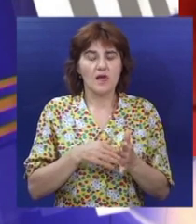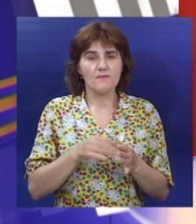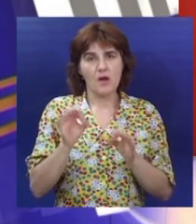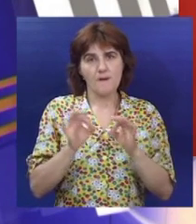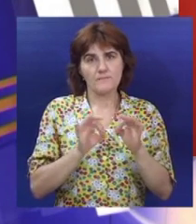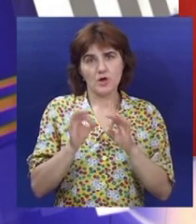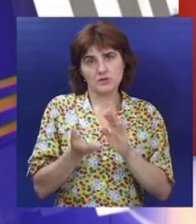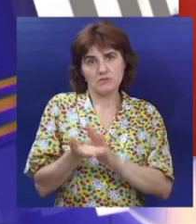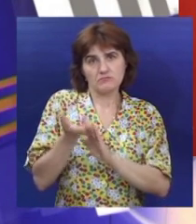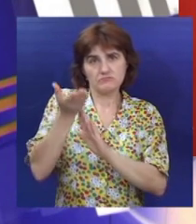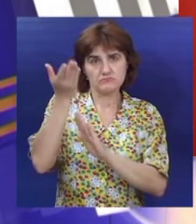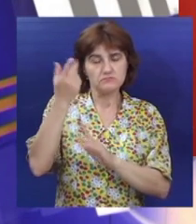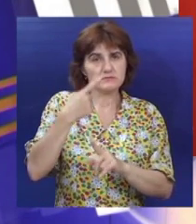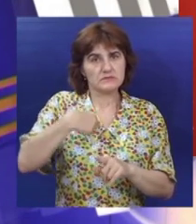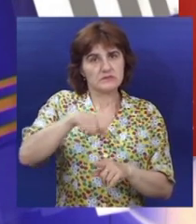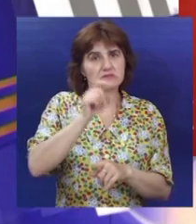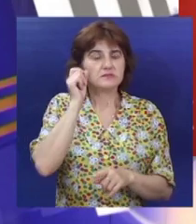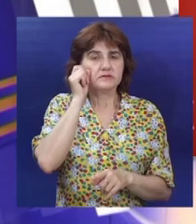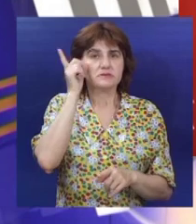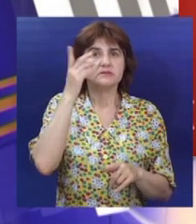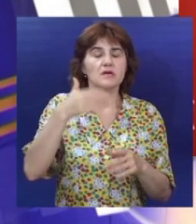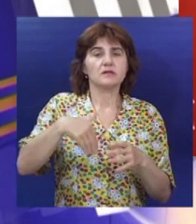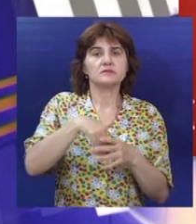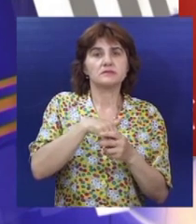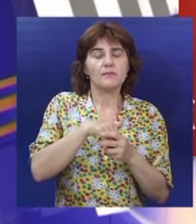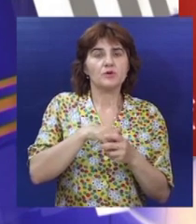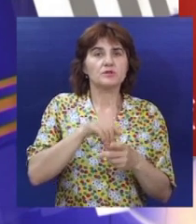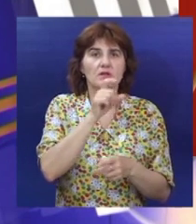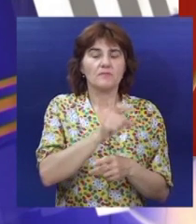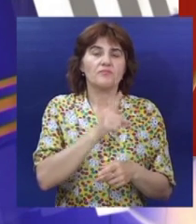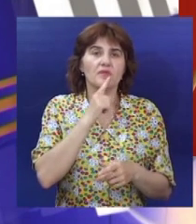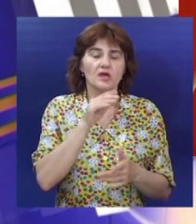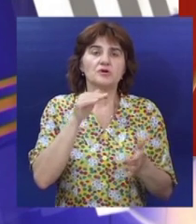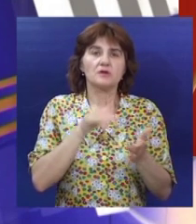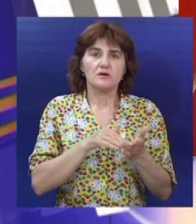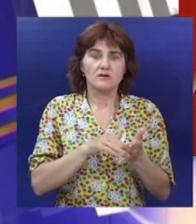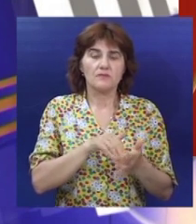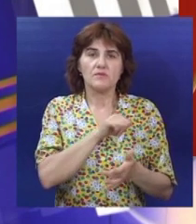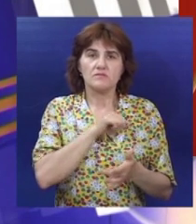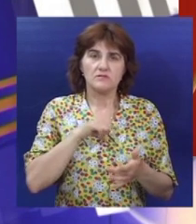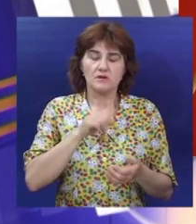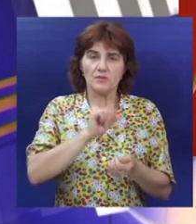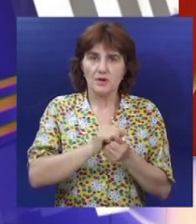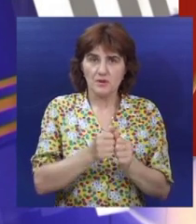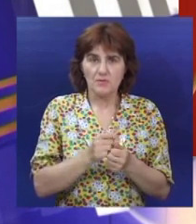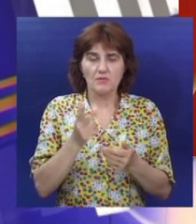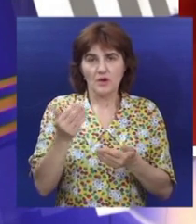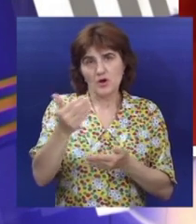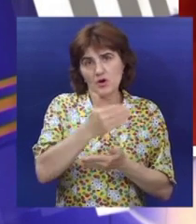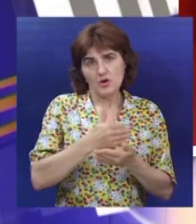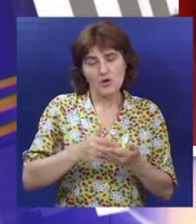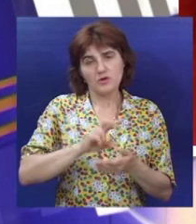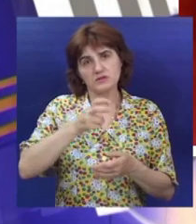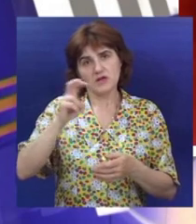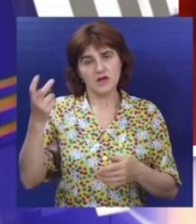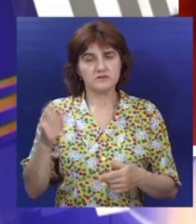procenat reciklaže povećao. Ideja zaposlenih u Gerontološkom centru je da na zanimljiv i kreativan način promovišu